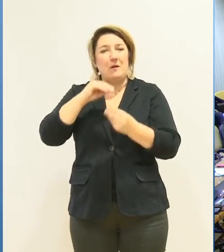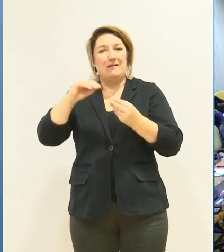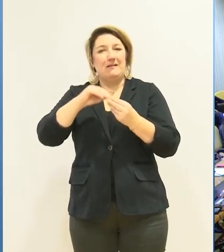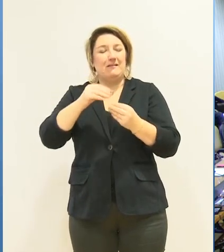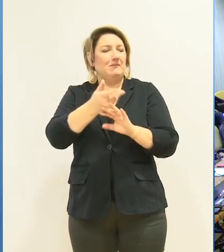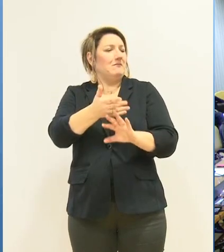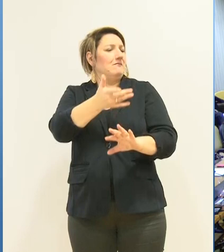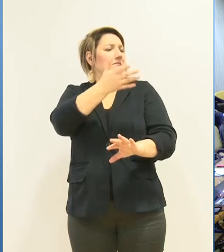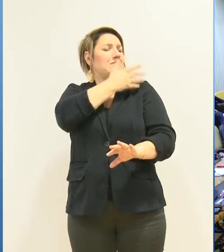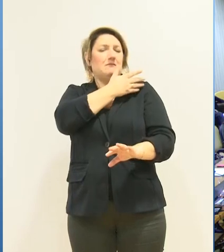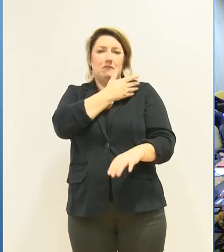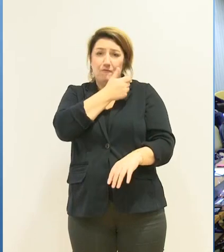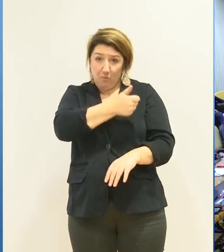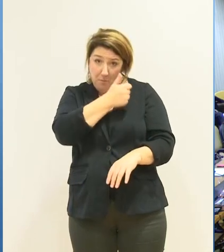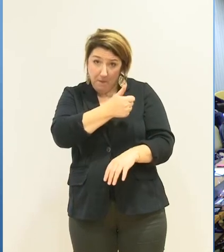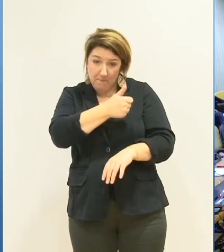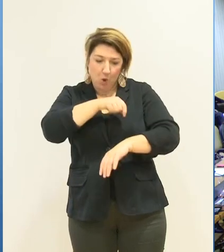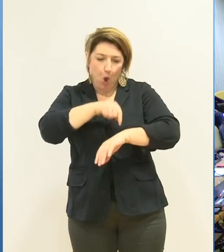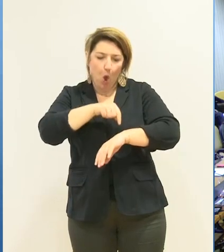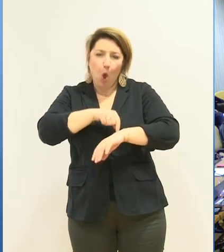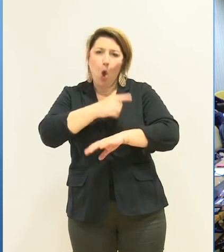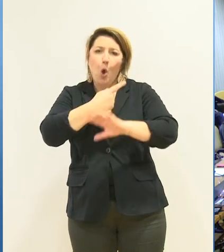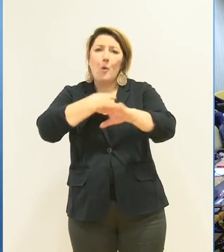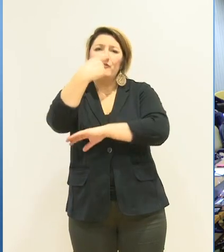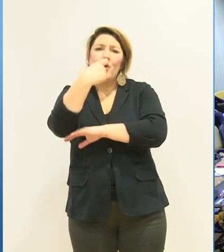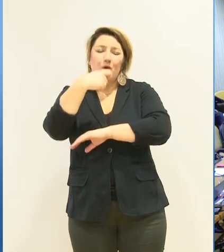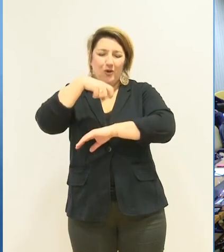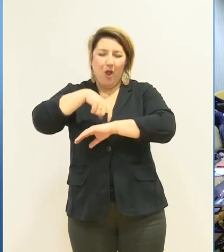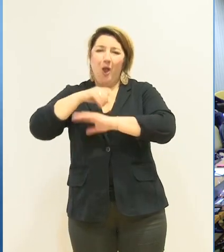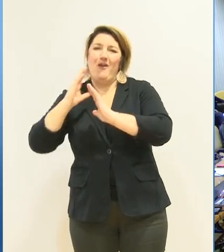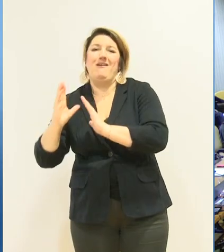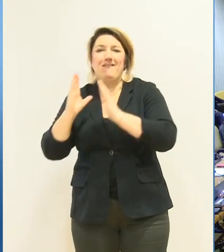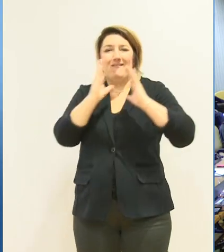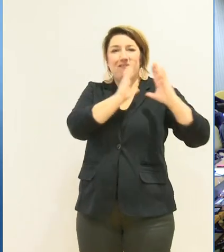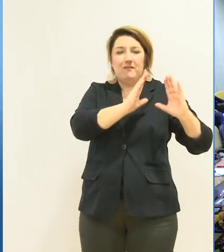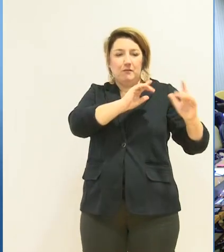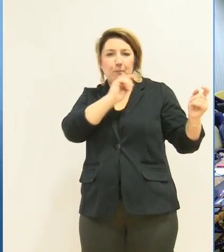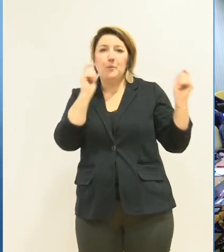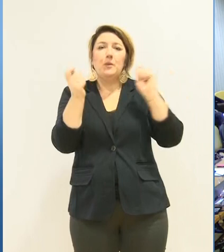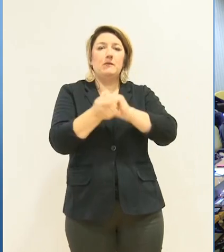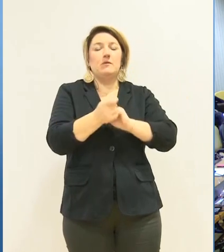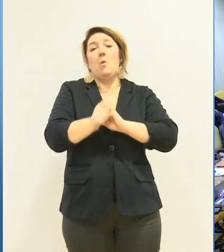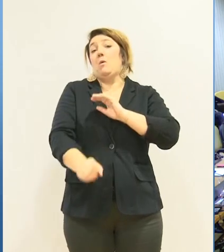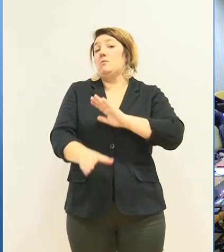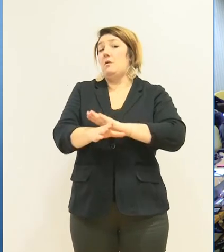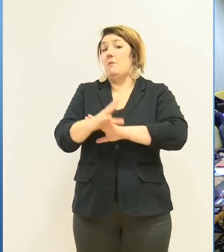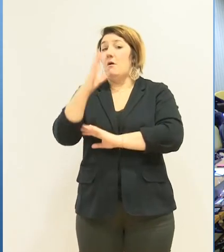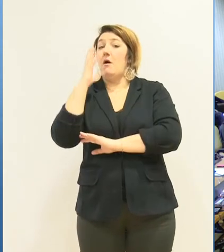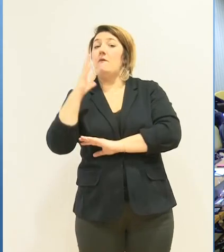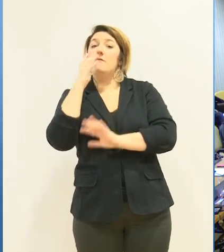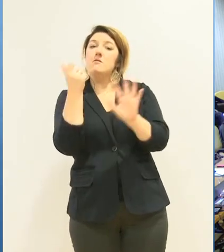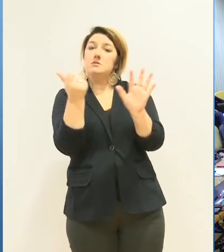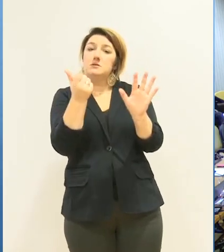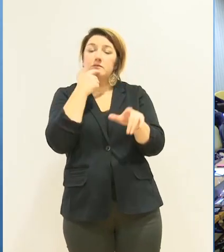quelques mois de cela modifier leurs deux convocations à ce conseil municipal qui était à 18 heures permettant aux